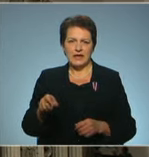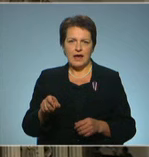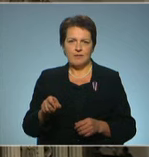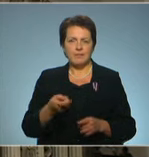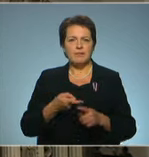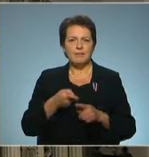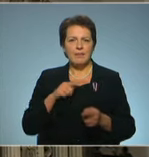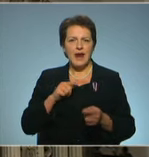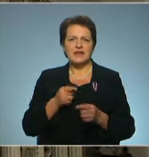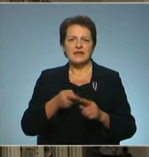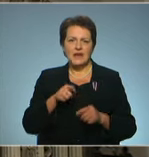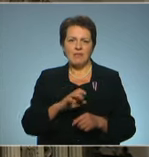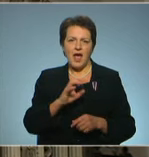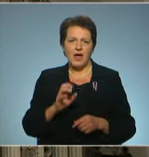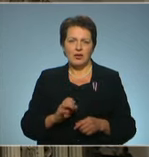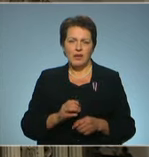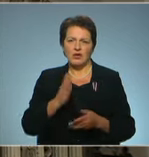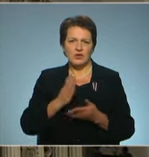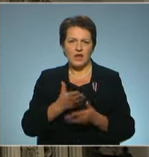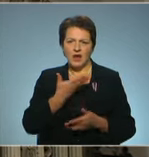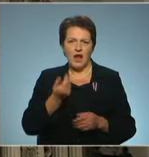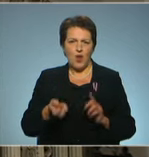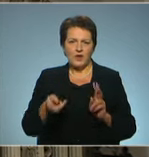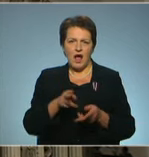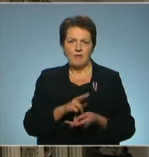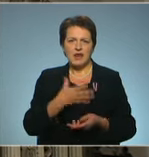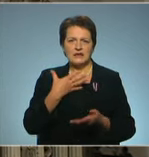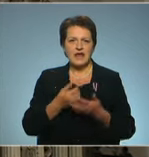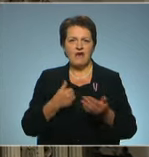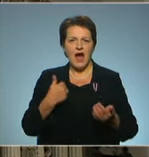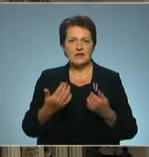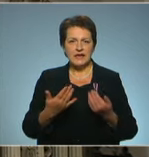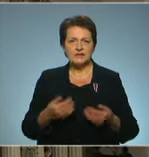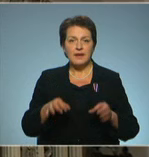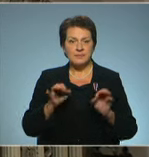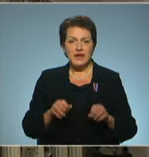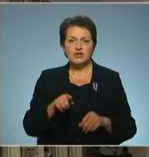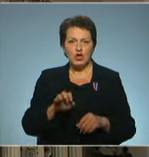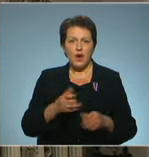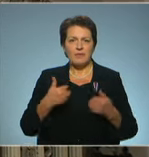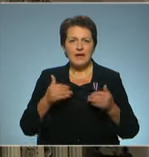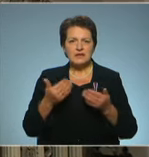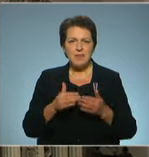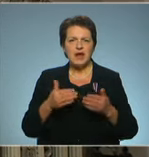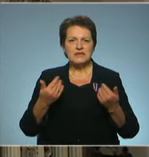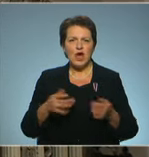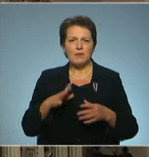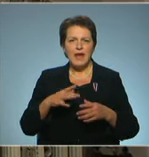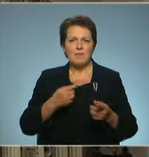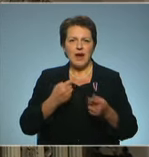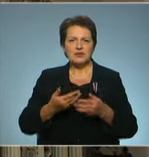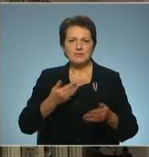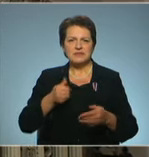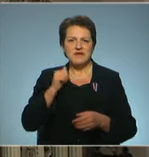tiem Eiropai nu dienu nav jāmaina savu attieksmi. Un tieši to mēs mājās jau bijām pārunājuši, pirms vēl